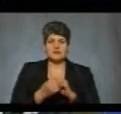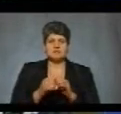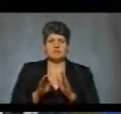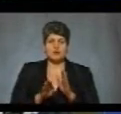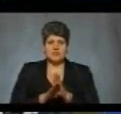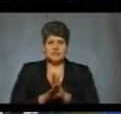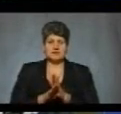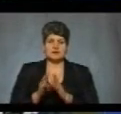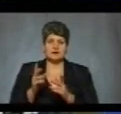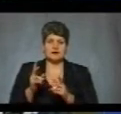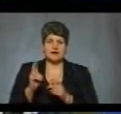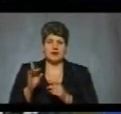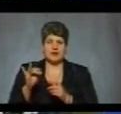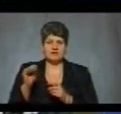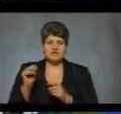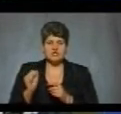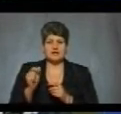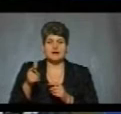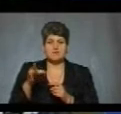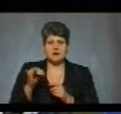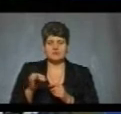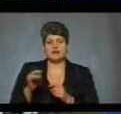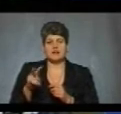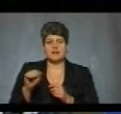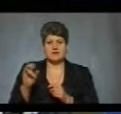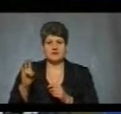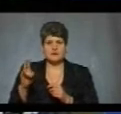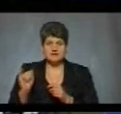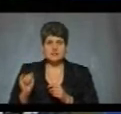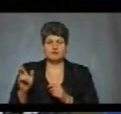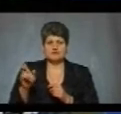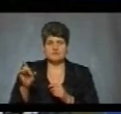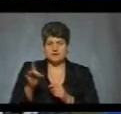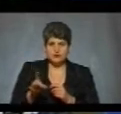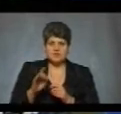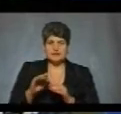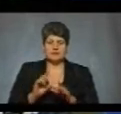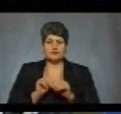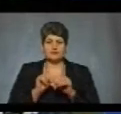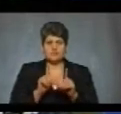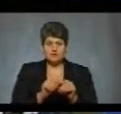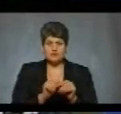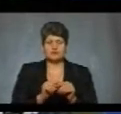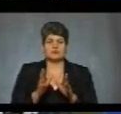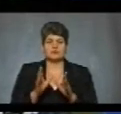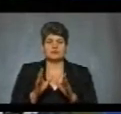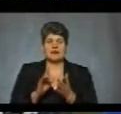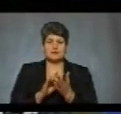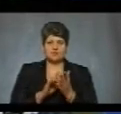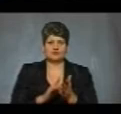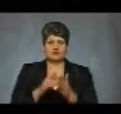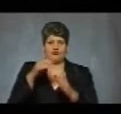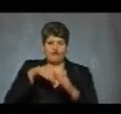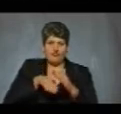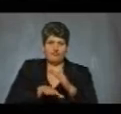Борщовій, селах Кривче, Пилипче, Германівка, Ланівці Борщівського району. Дітей повезуть на екскурсію до печер у селі Кривче.